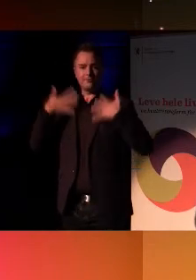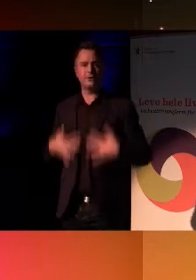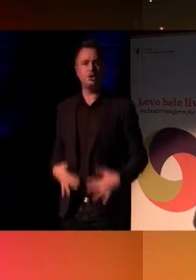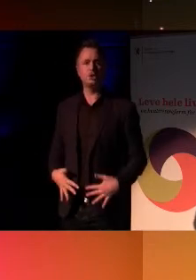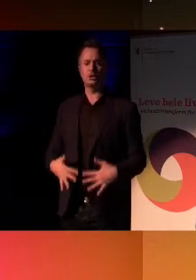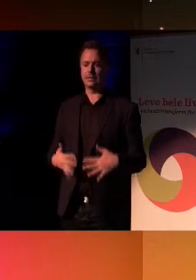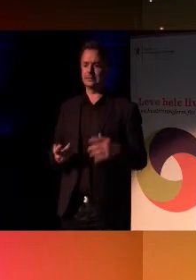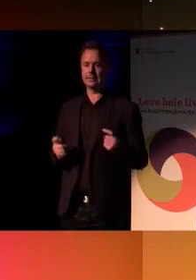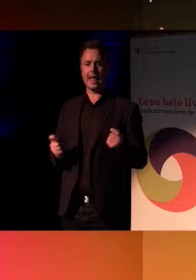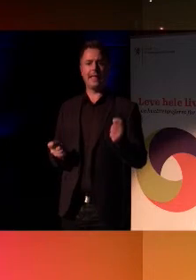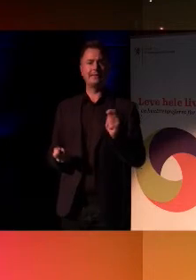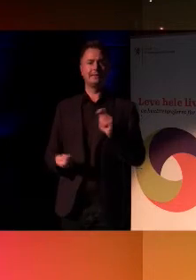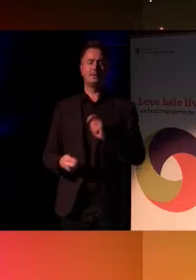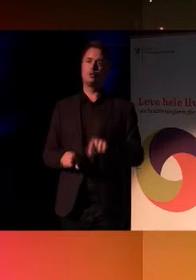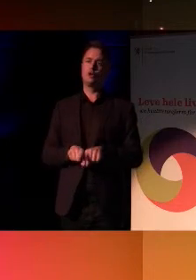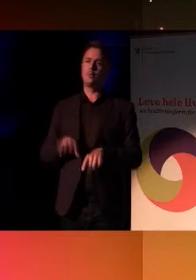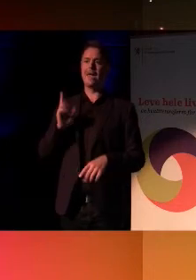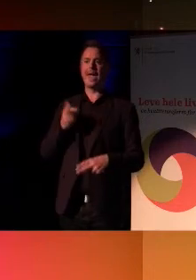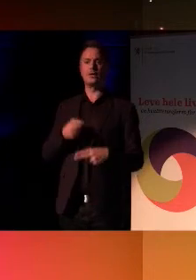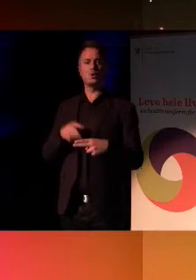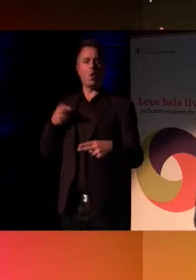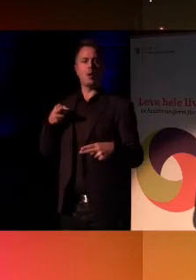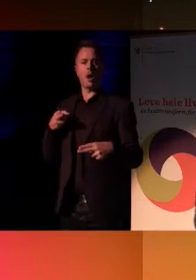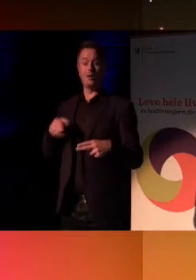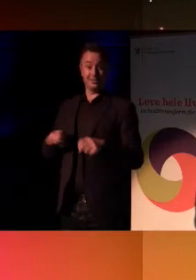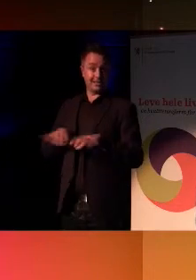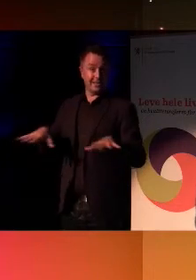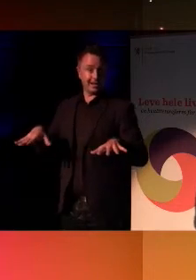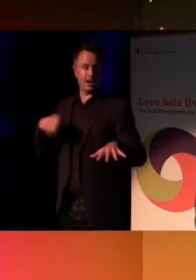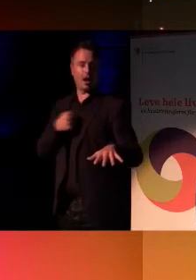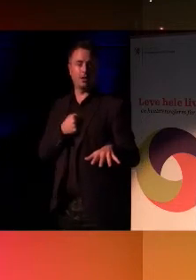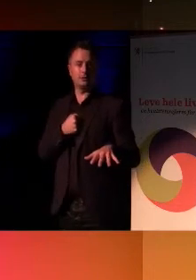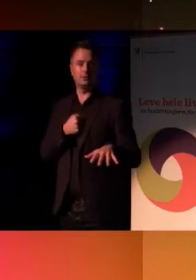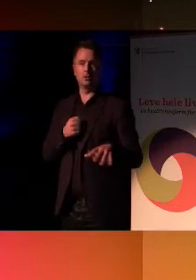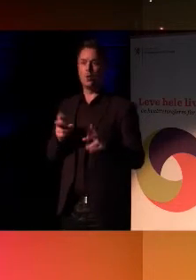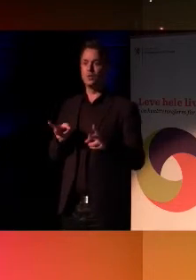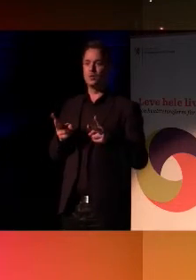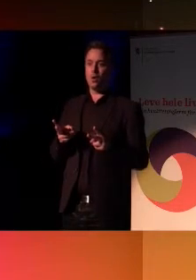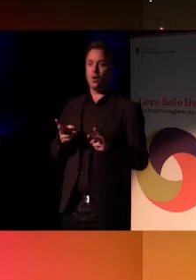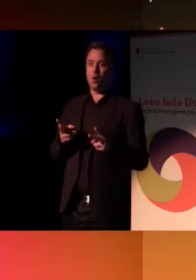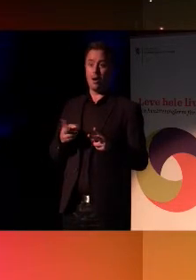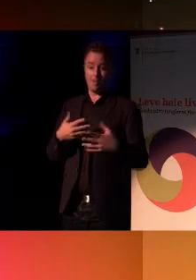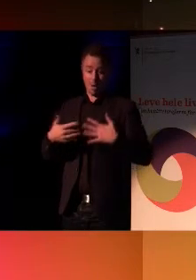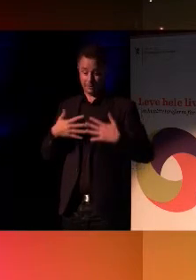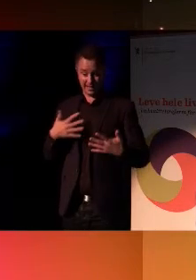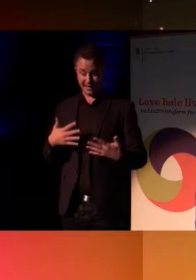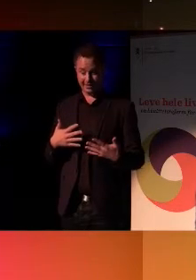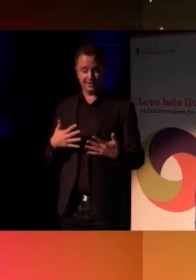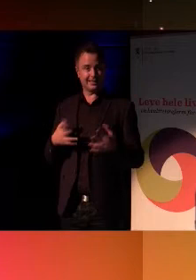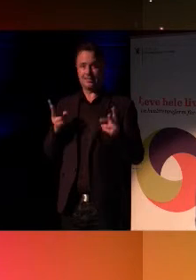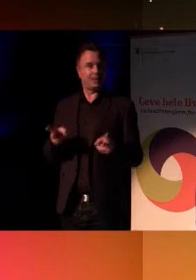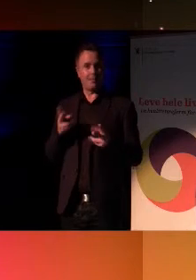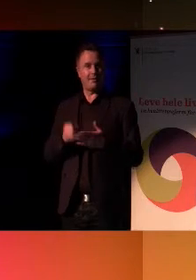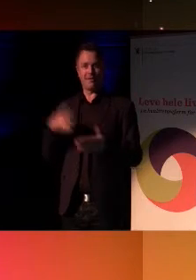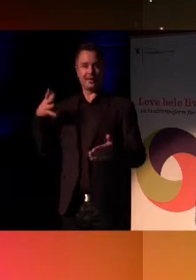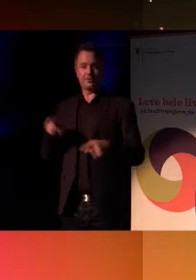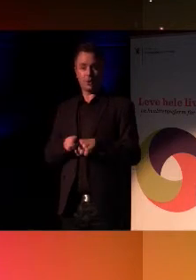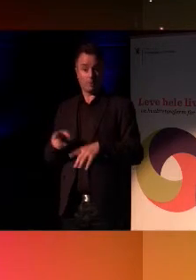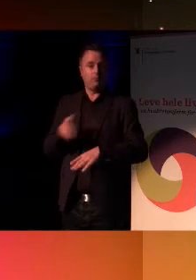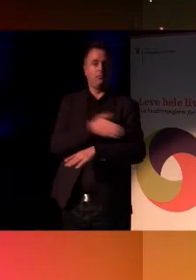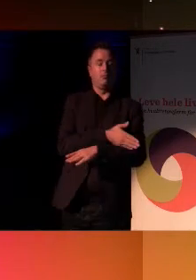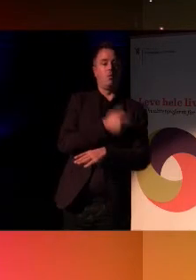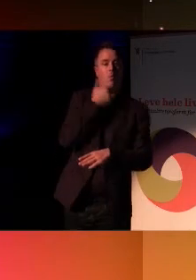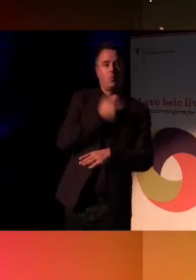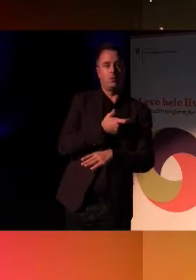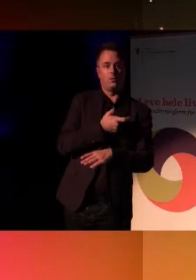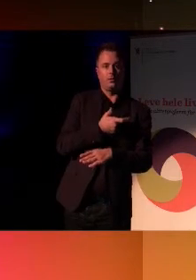ser at vi blir mer sårbare for generalisert angst, men også at vi har dårligere effekt av behandling. Og det har vært en stor forskningsinnsats internasjonalt på prøver å